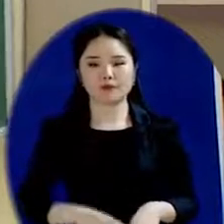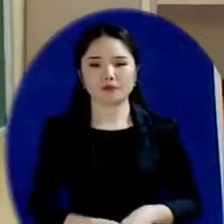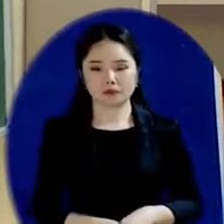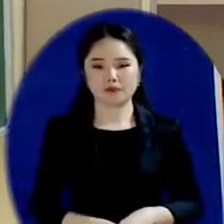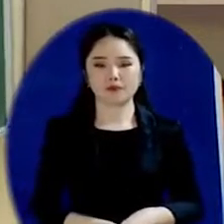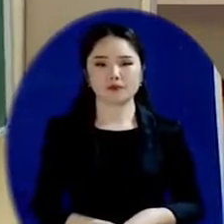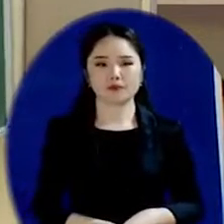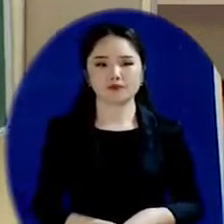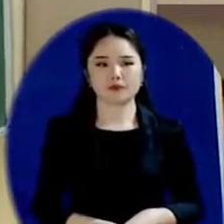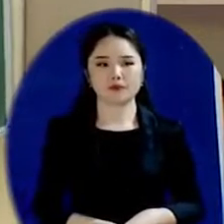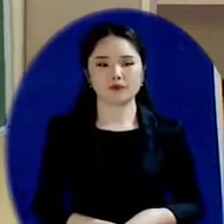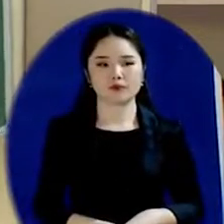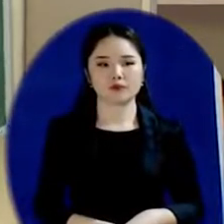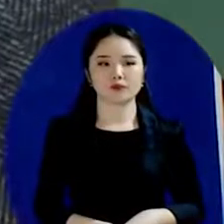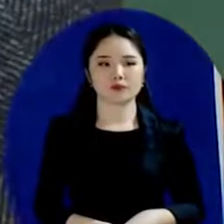тавьчихын.